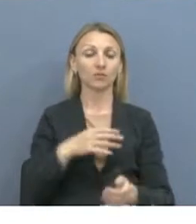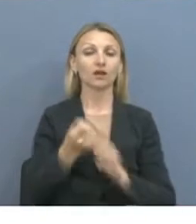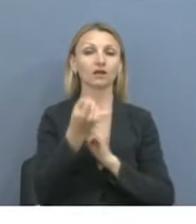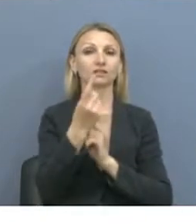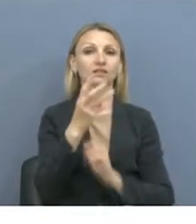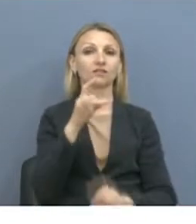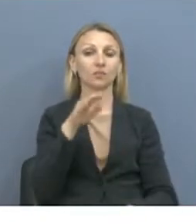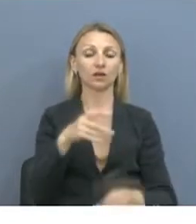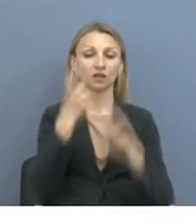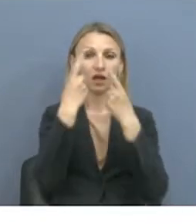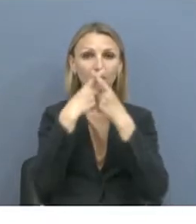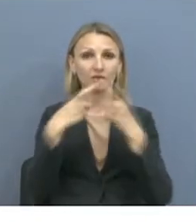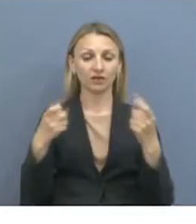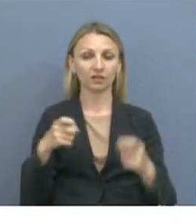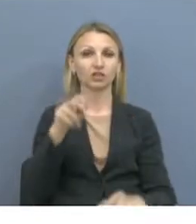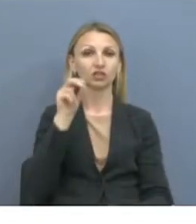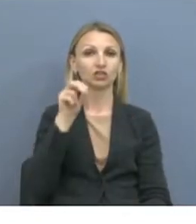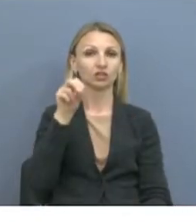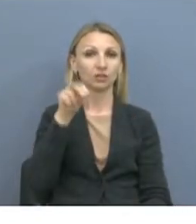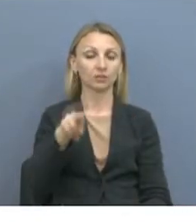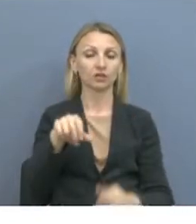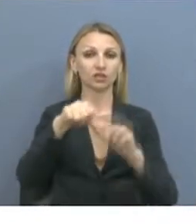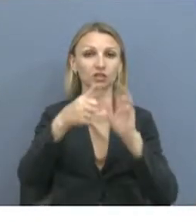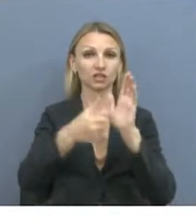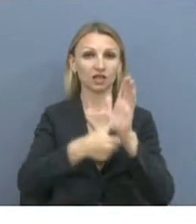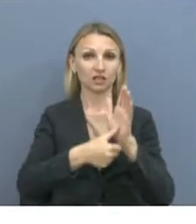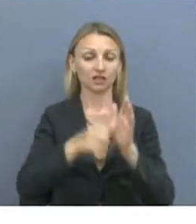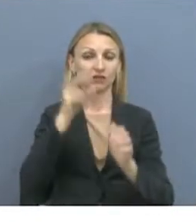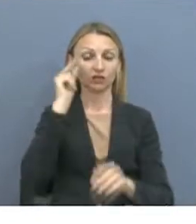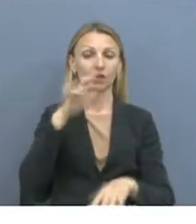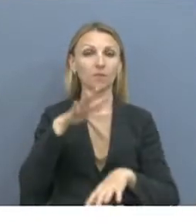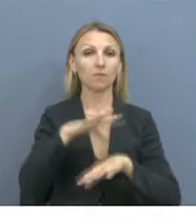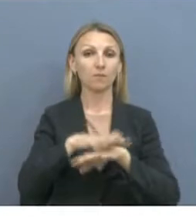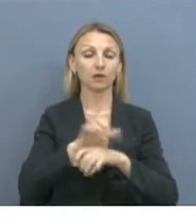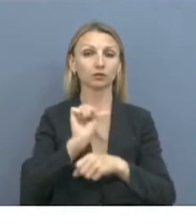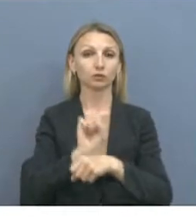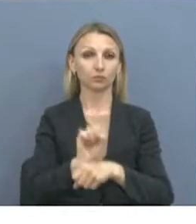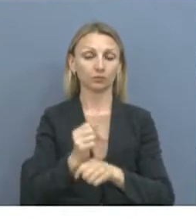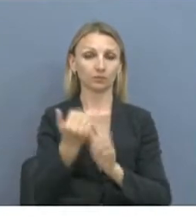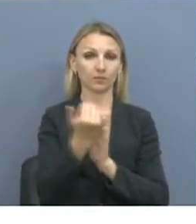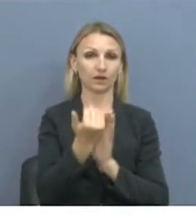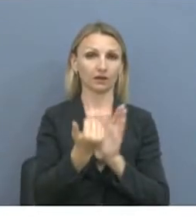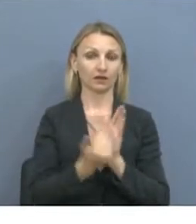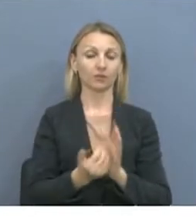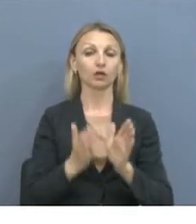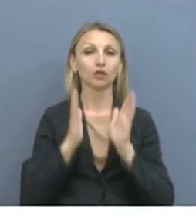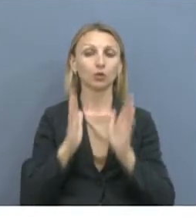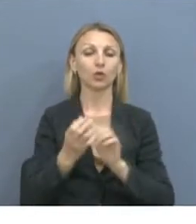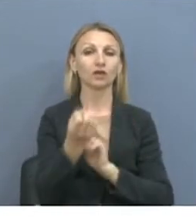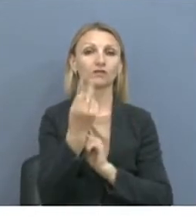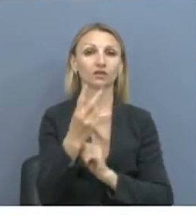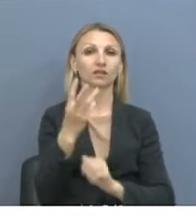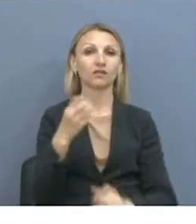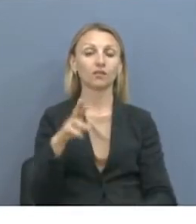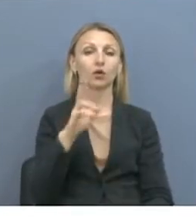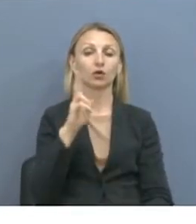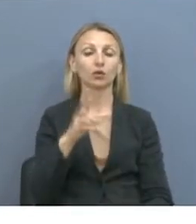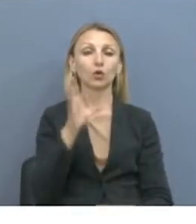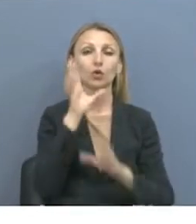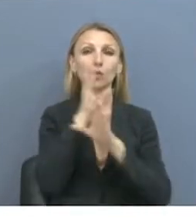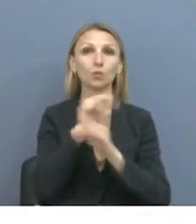с объявлением чрезвычайного положения 16 числа банки вынуждены приостановили программу. И только 12 мая все, кто не успел